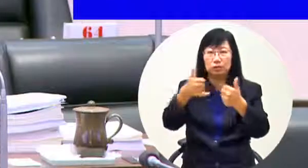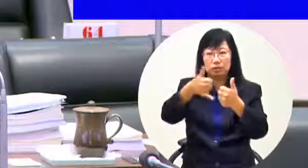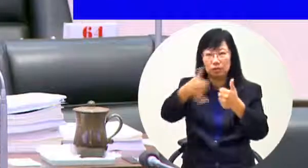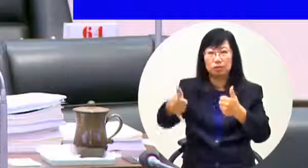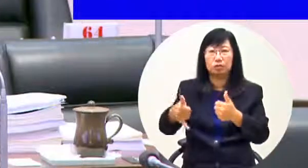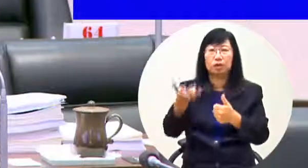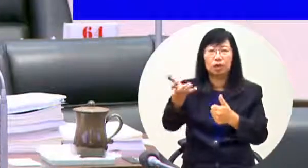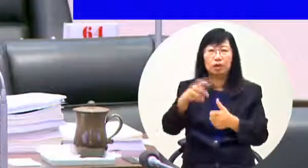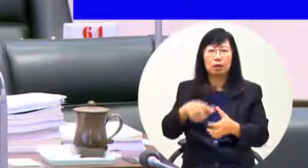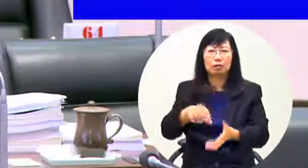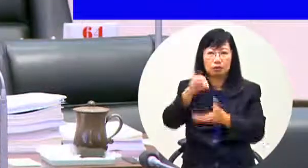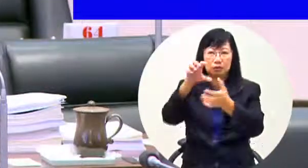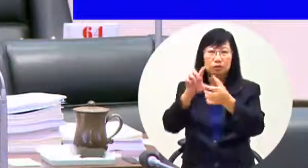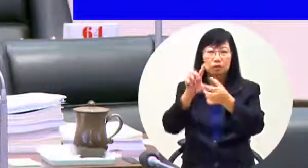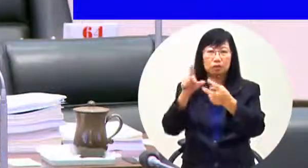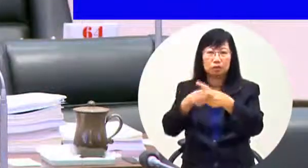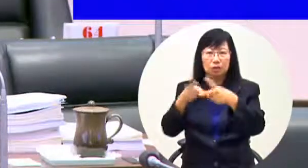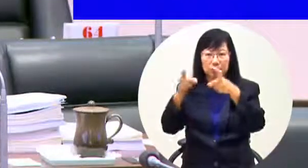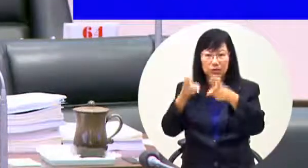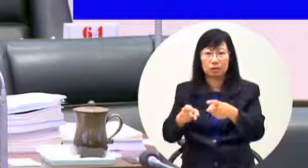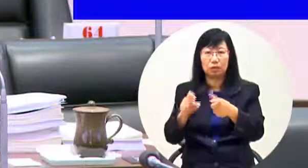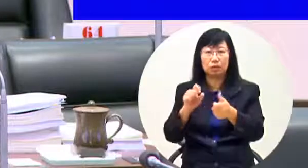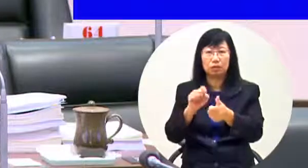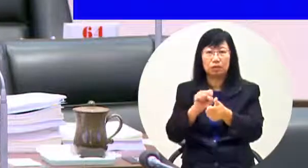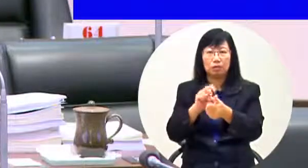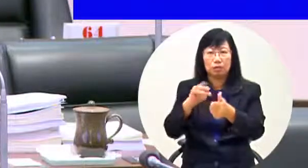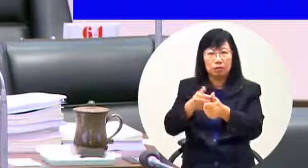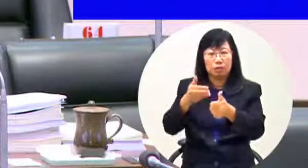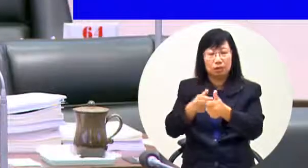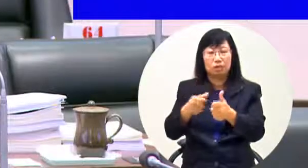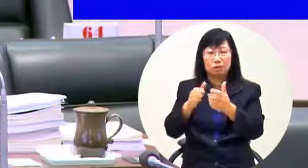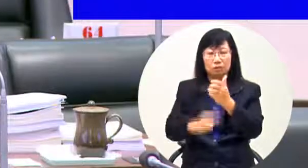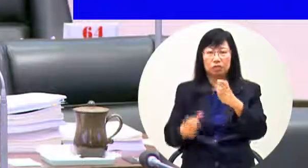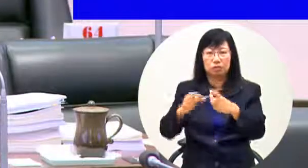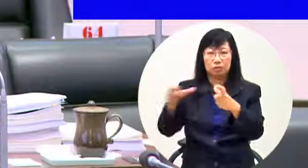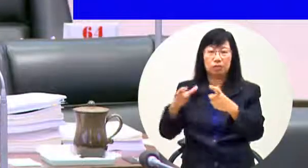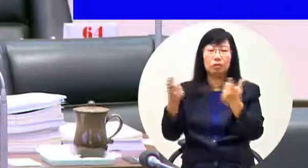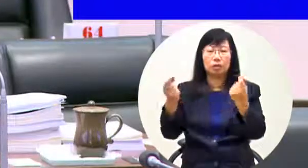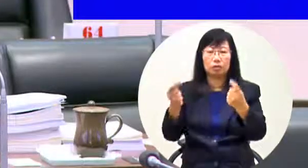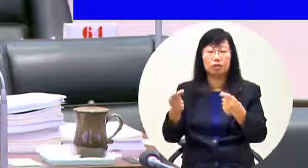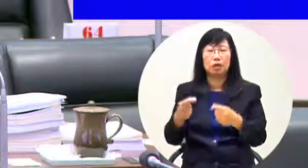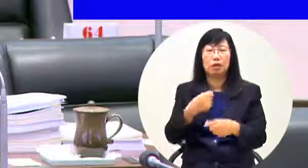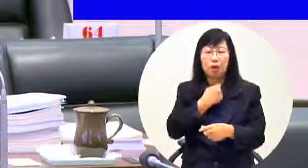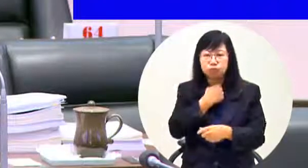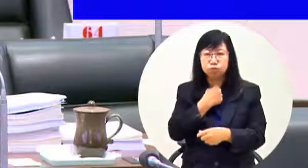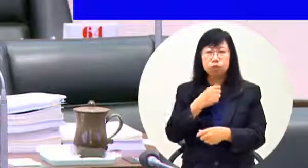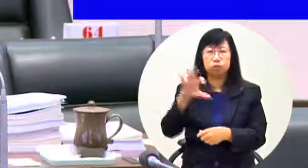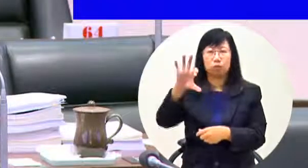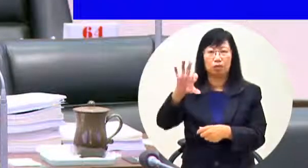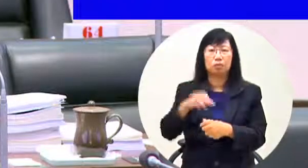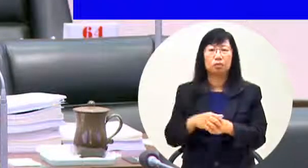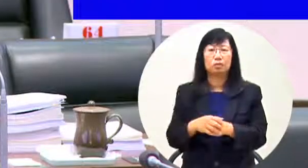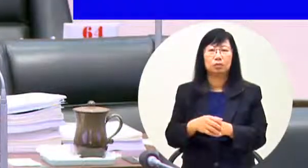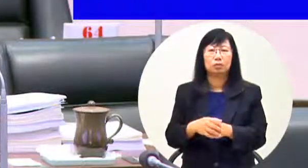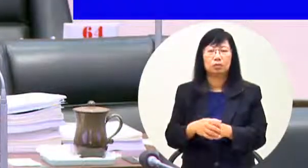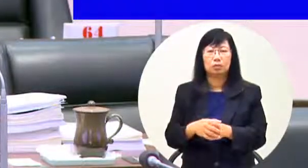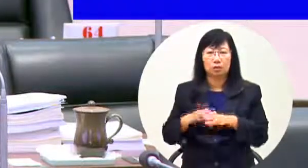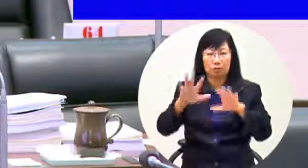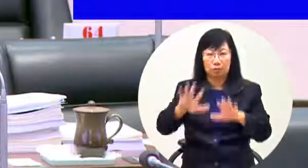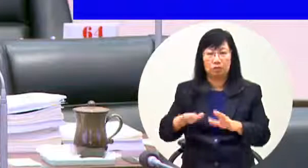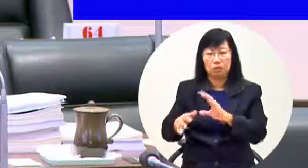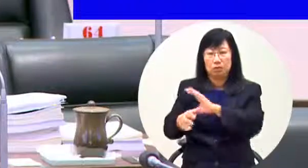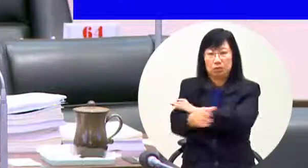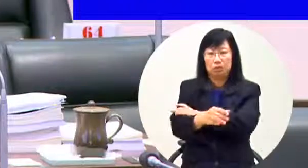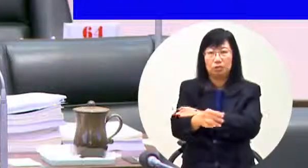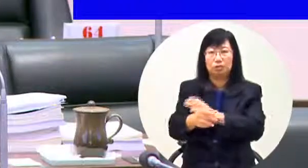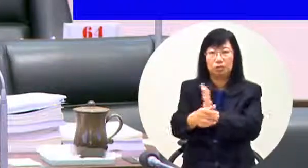答应要加阿萨里啊，我想这个同样的。我们右昌森林公园比那个养生公园那个只是三四